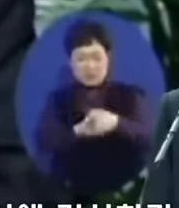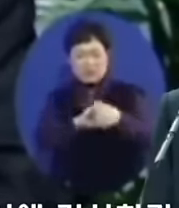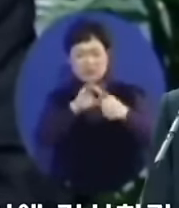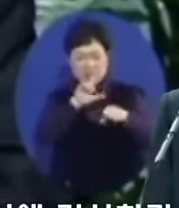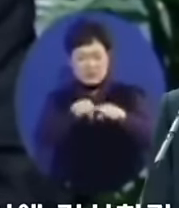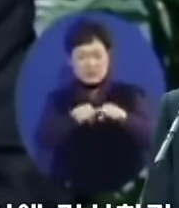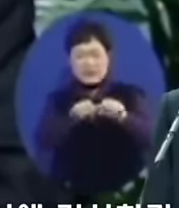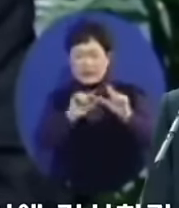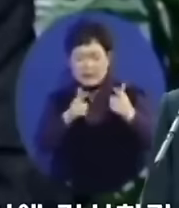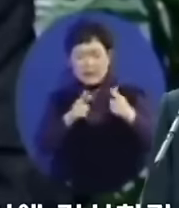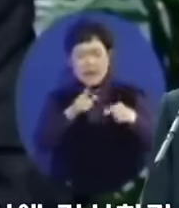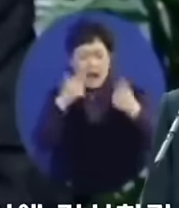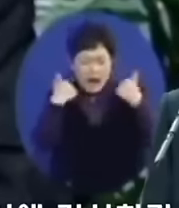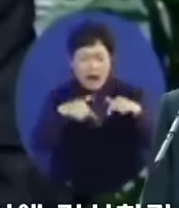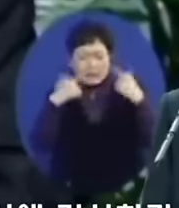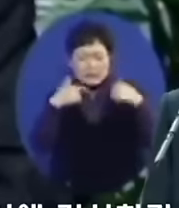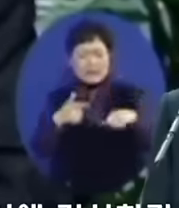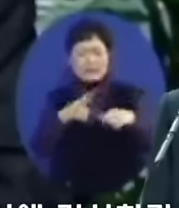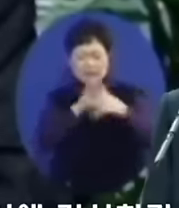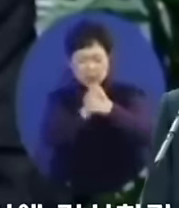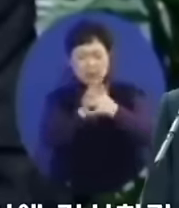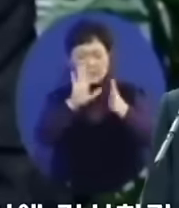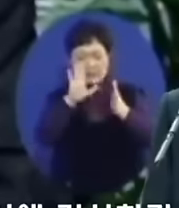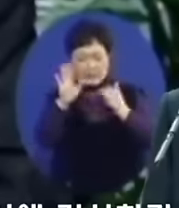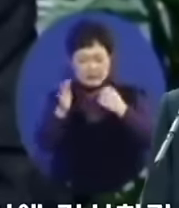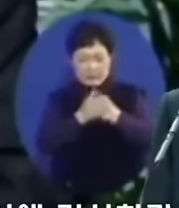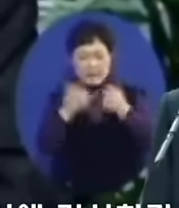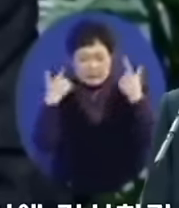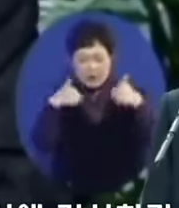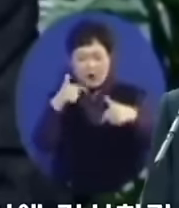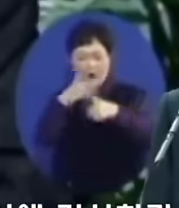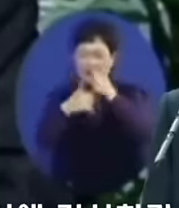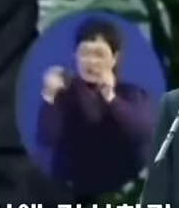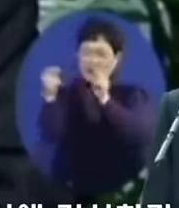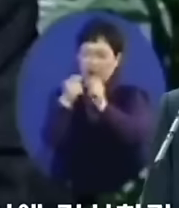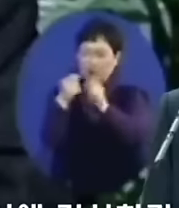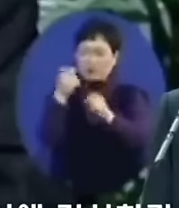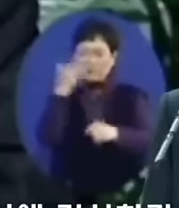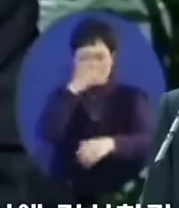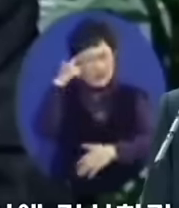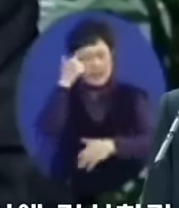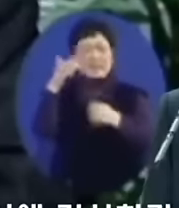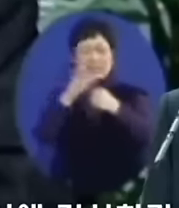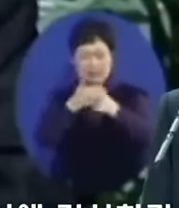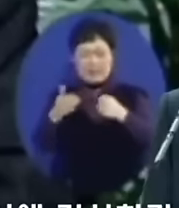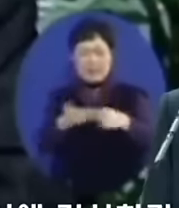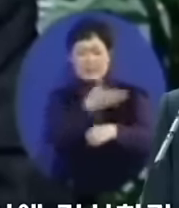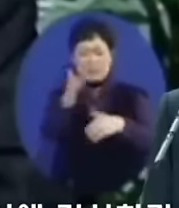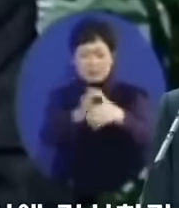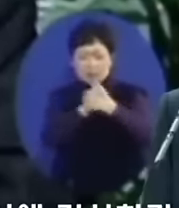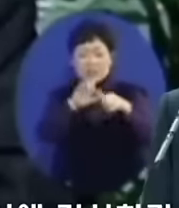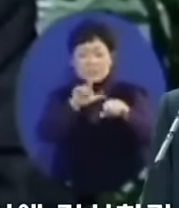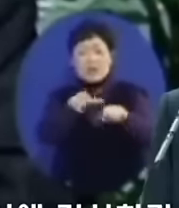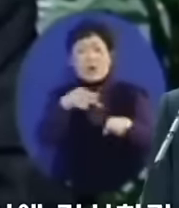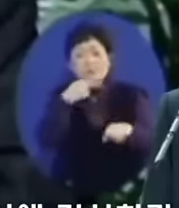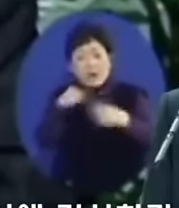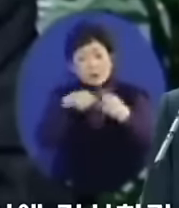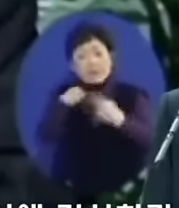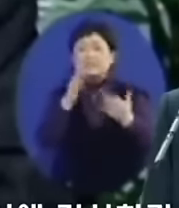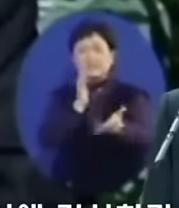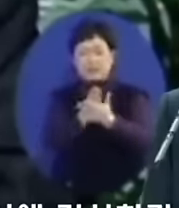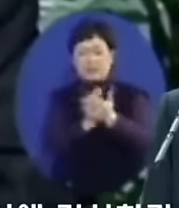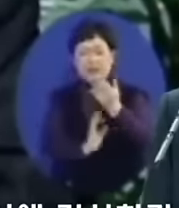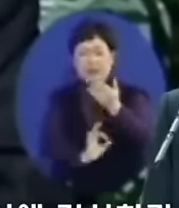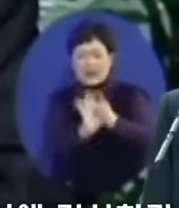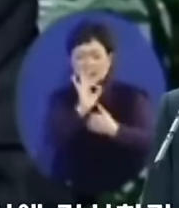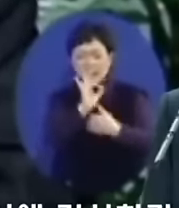무시로 기도하는 기도를 통해서 더 하나님과 가까워지고 신령해지기 때문인 것입니다. 여러분 기도할 시간이 없다고 말하지 마십시오. 아침에